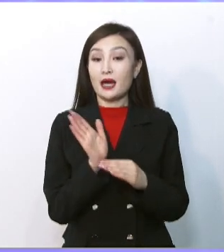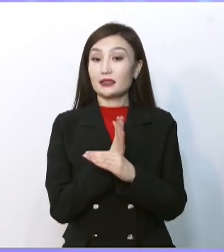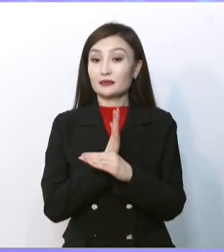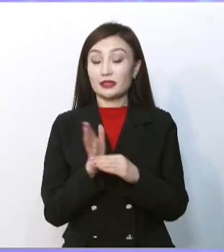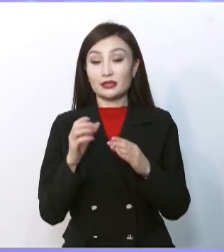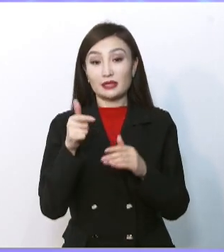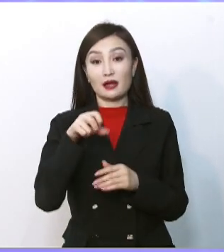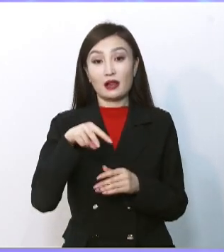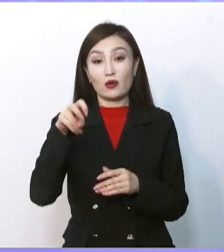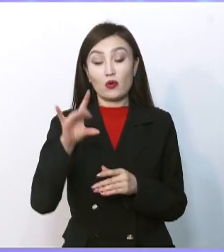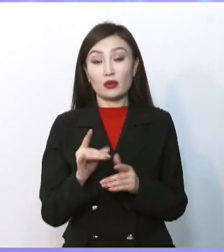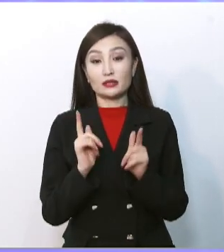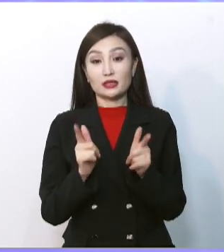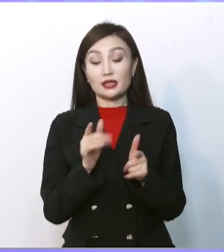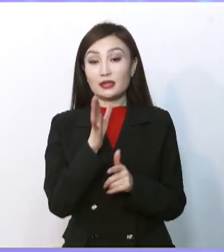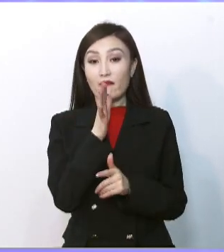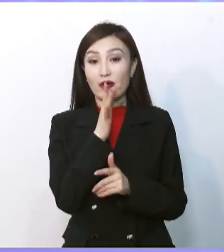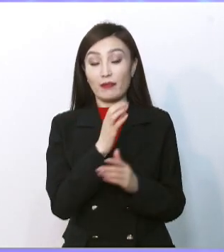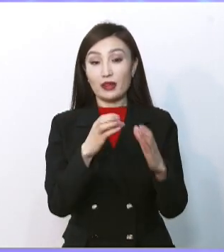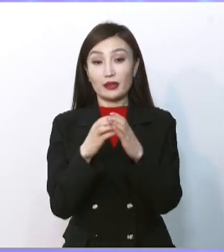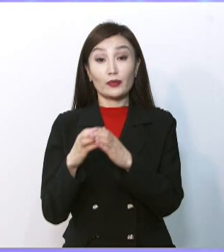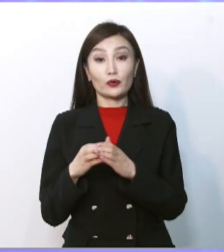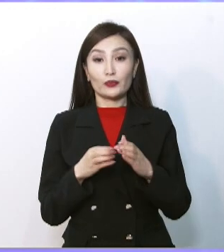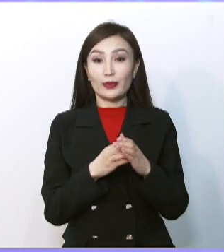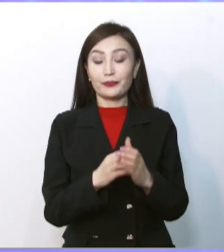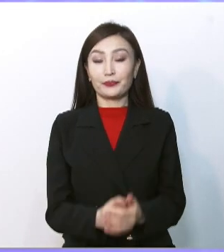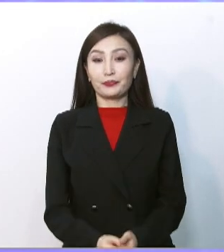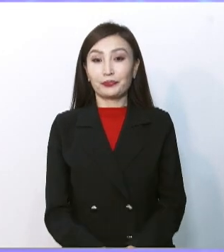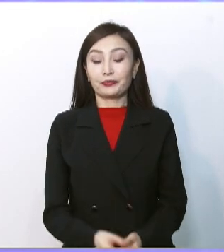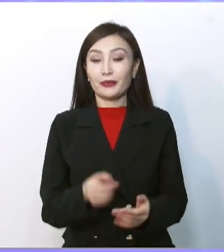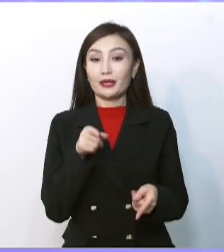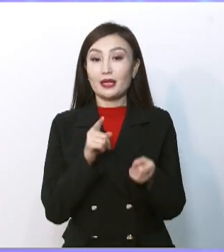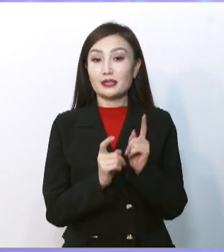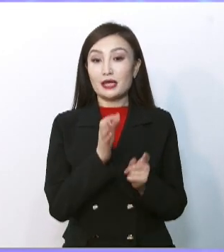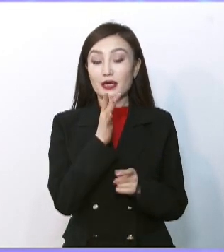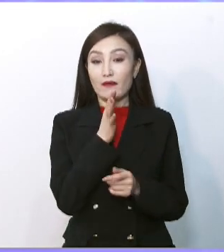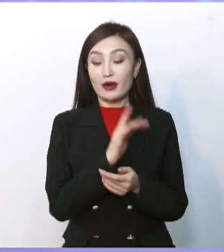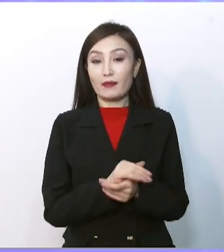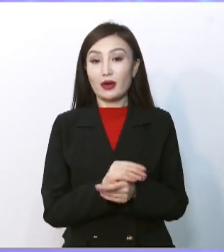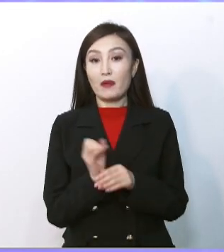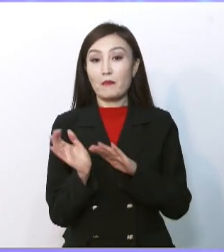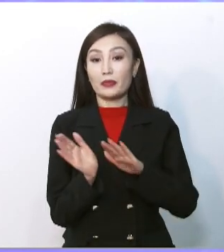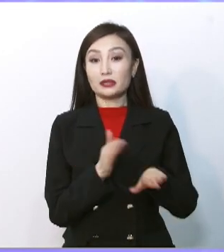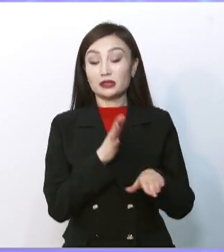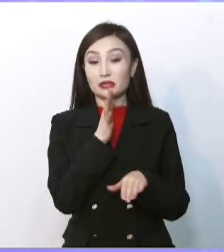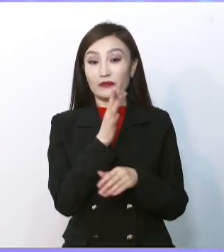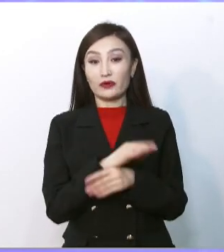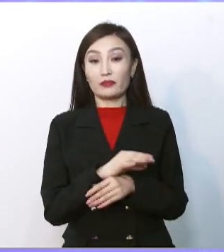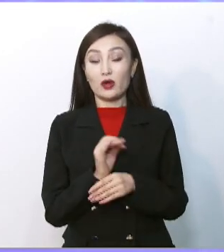Распределите глаголы согласно временным группам. Настоящее время, прошедшее